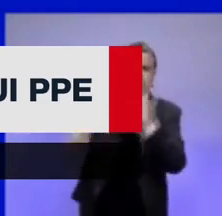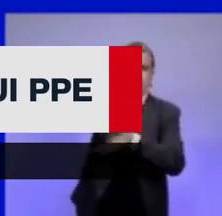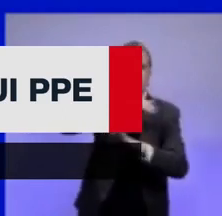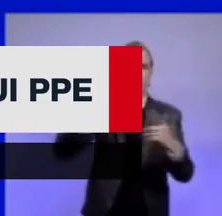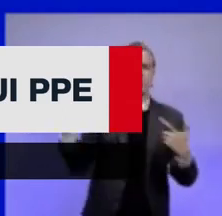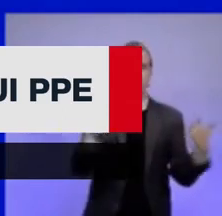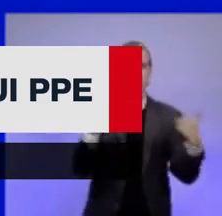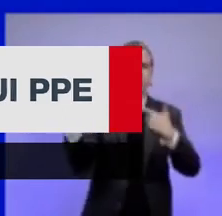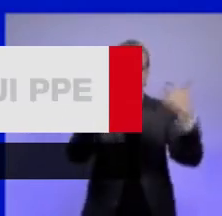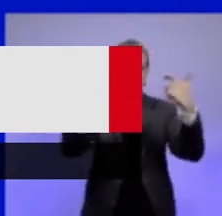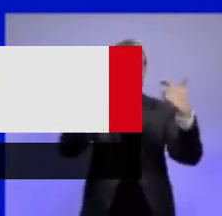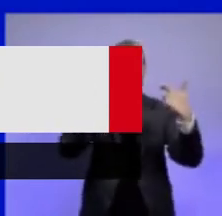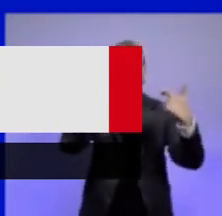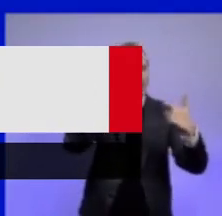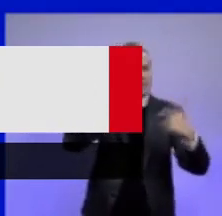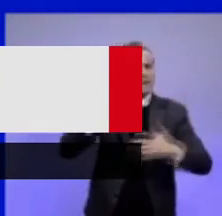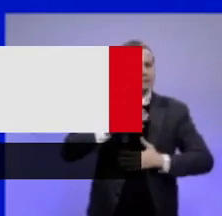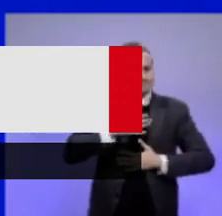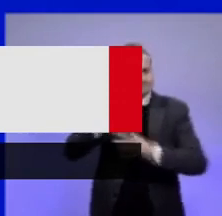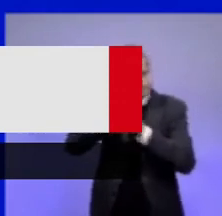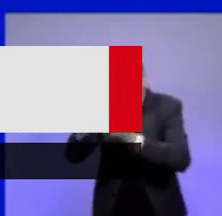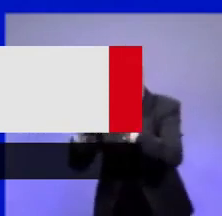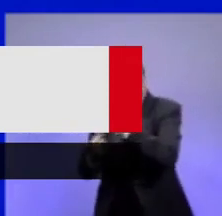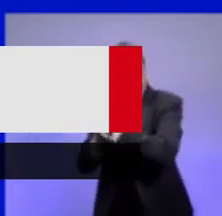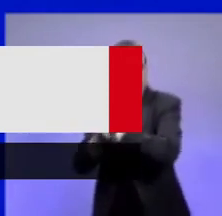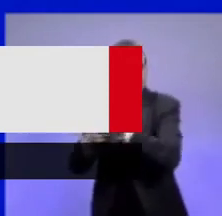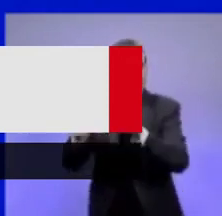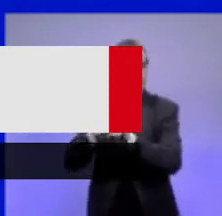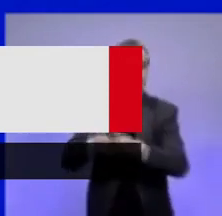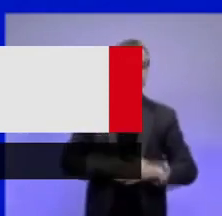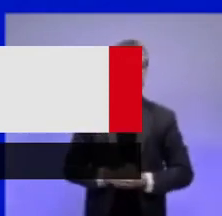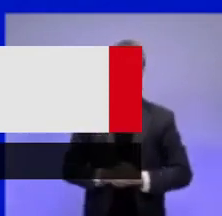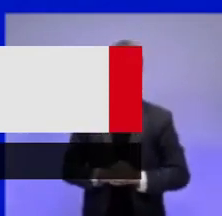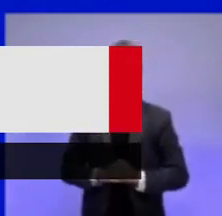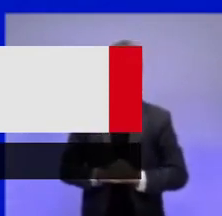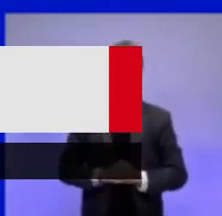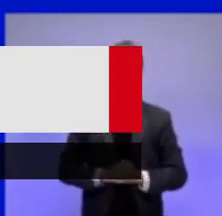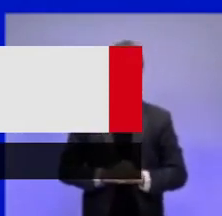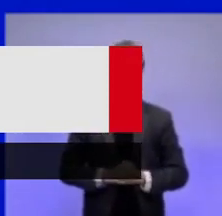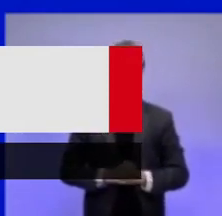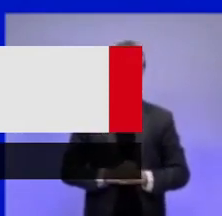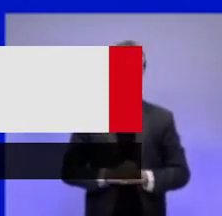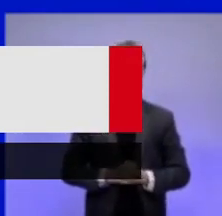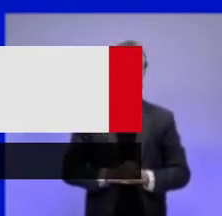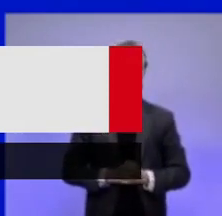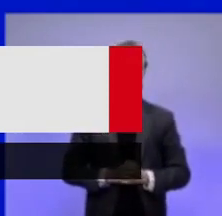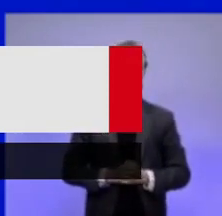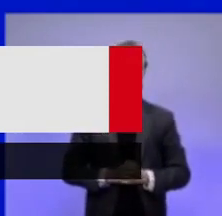acestui război brutal. Și în ultimul rând, dar nu în cele din urmă, acțiunile și măsurile noastre care